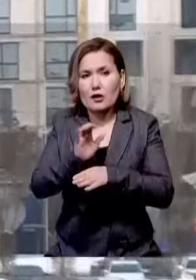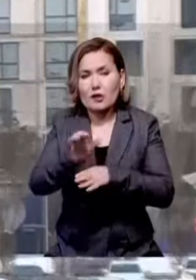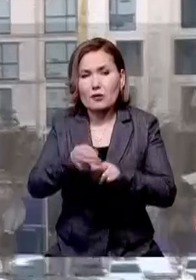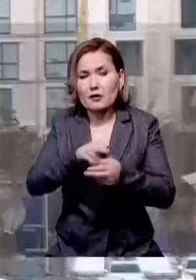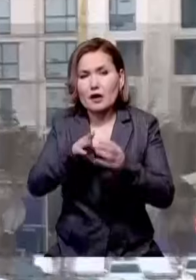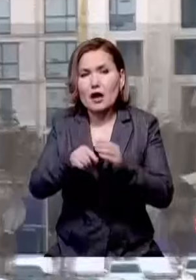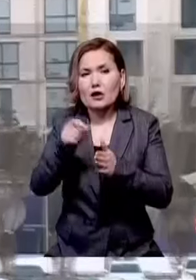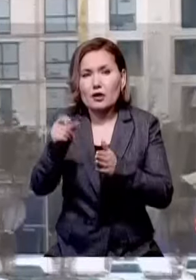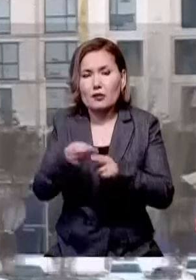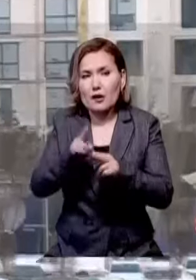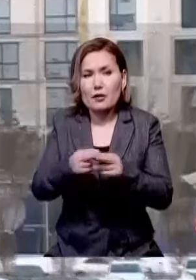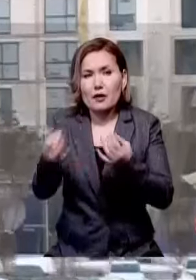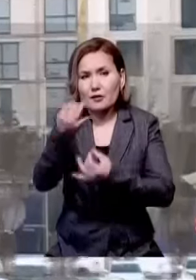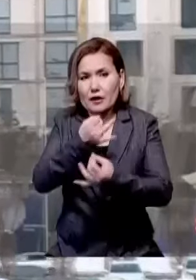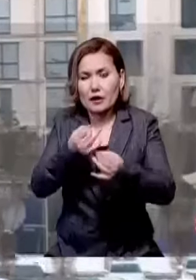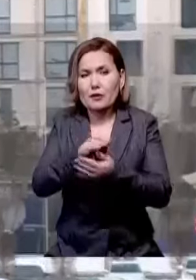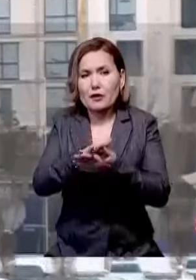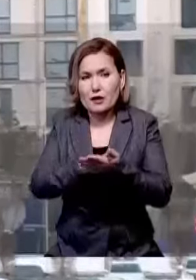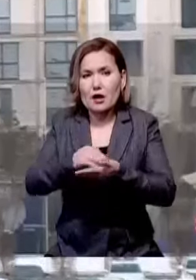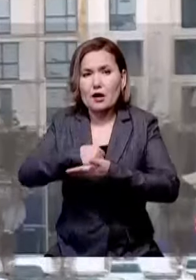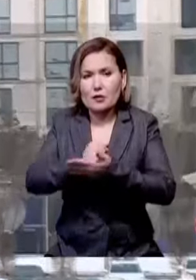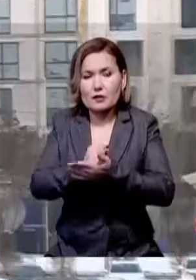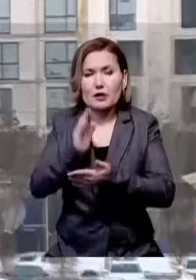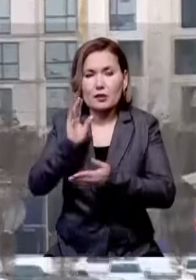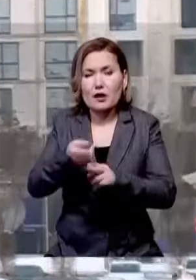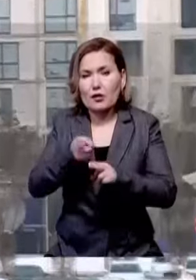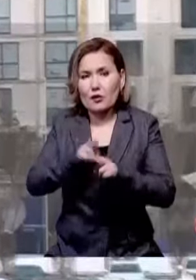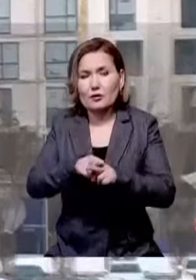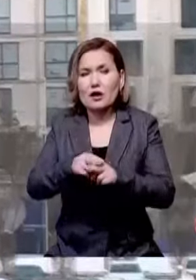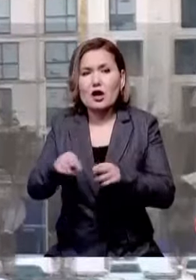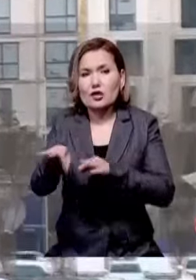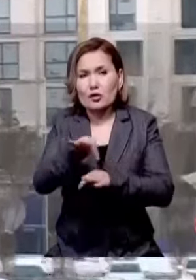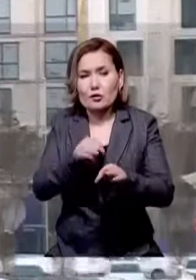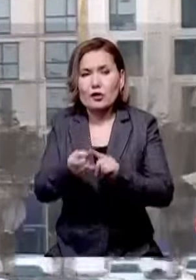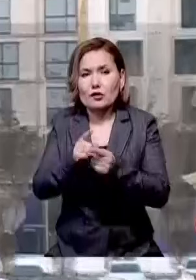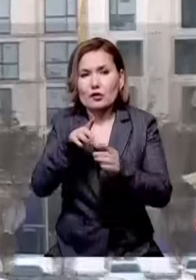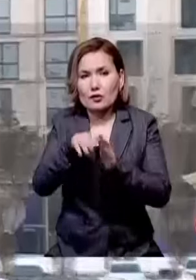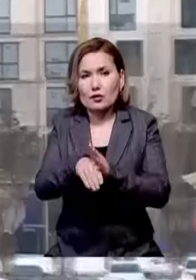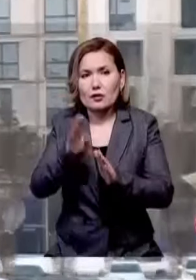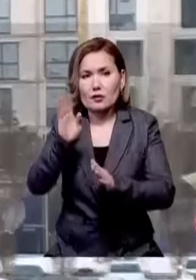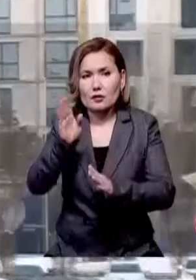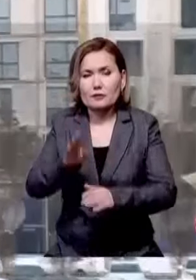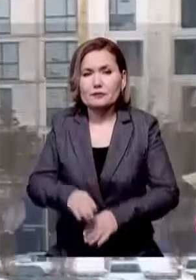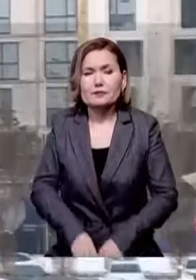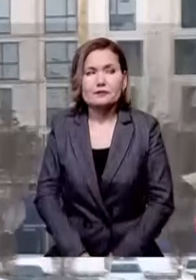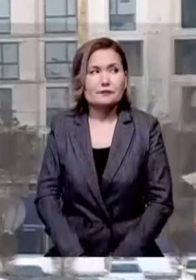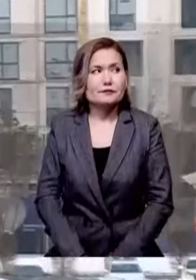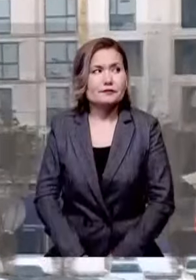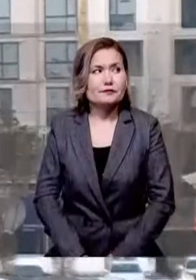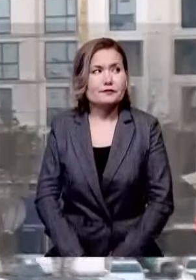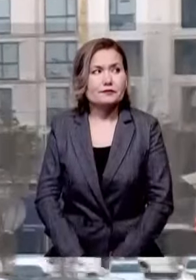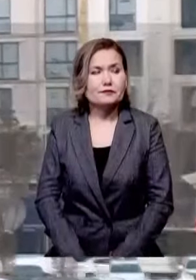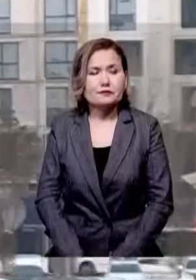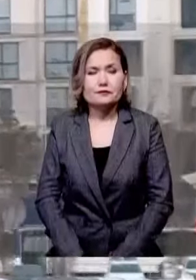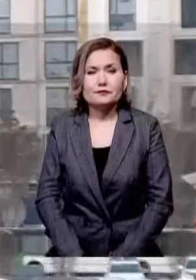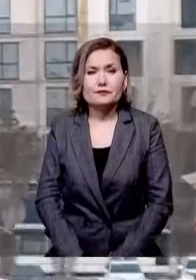Енді депутаттар оны талқылап, одан әрі пысықтайтын болады. Сондықтан жобаға өзгерістер енуде ғажап емес. Даналиева, Айбек